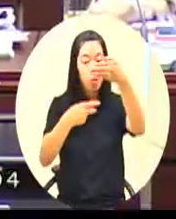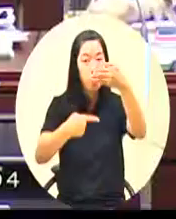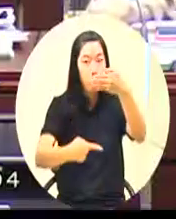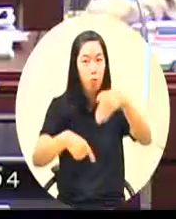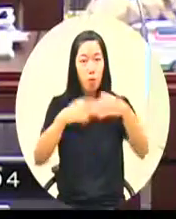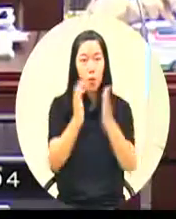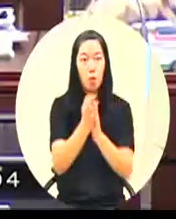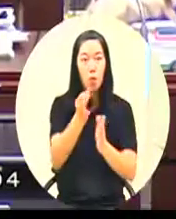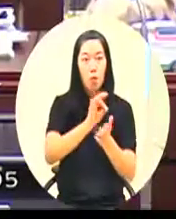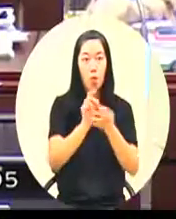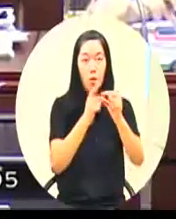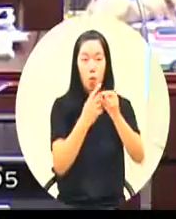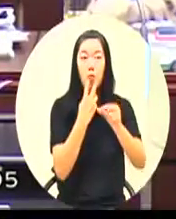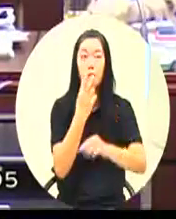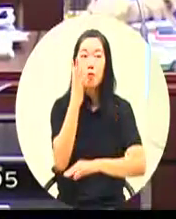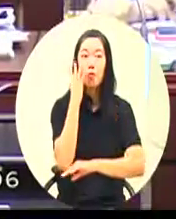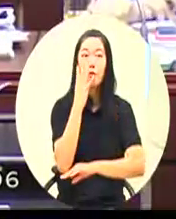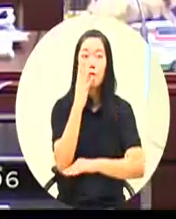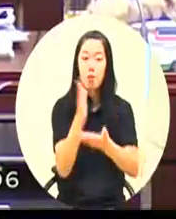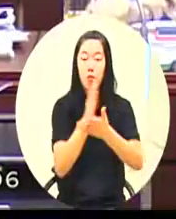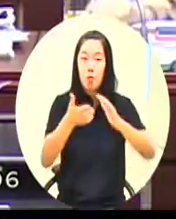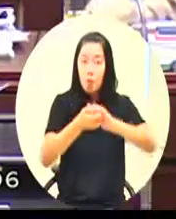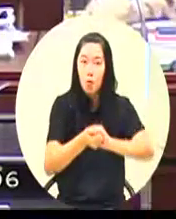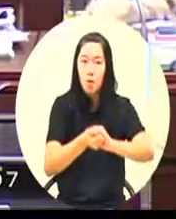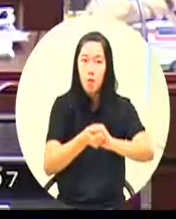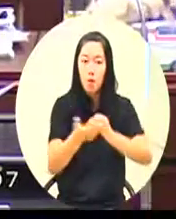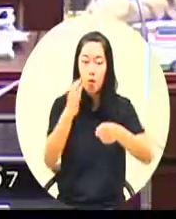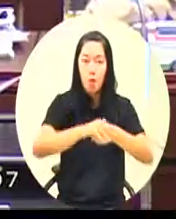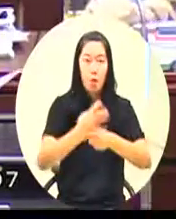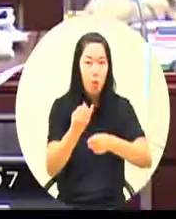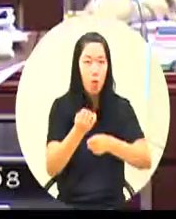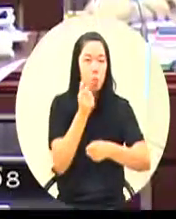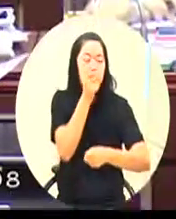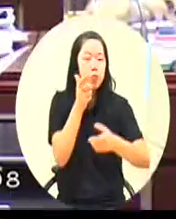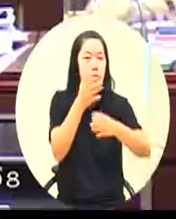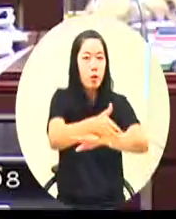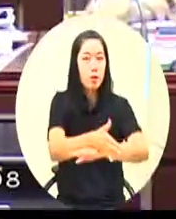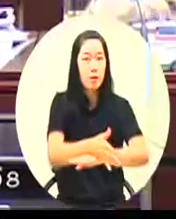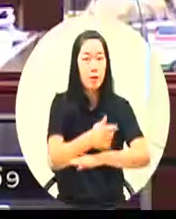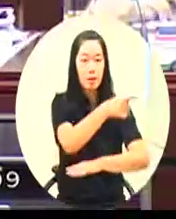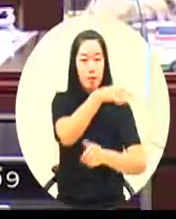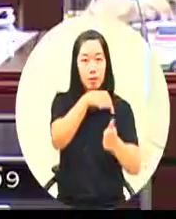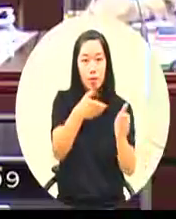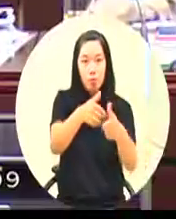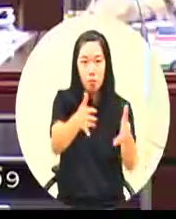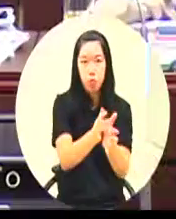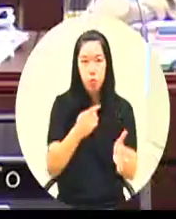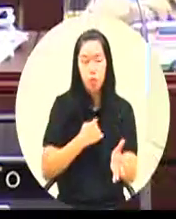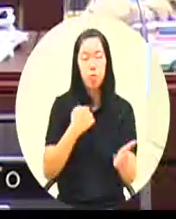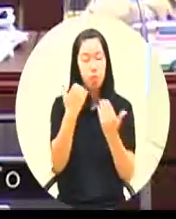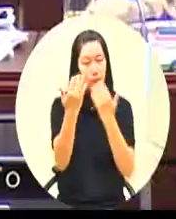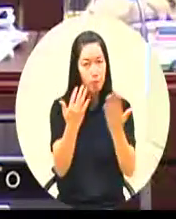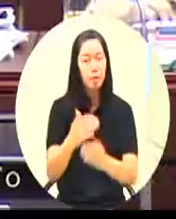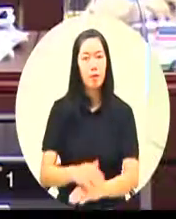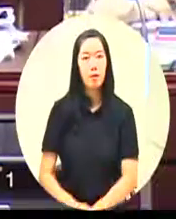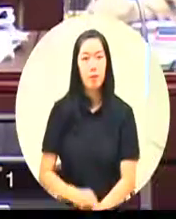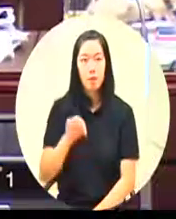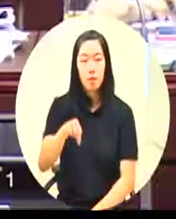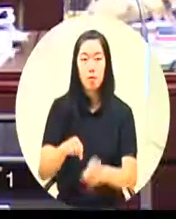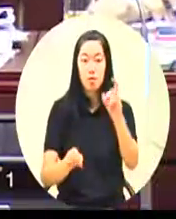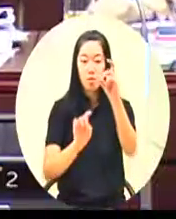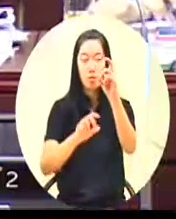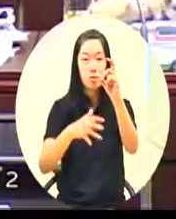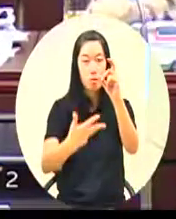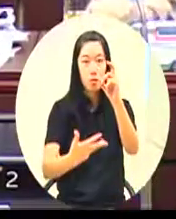费报到中央政府核定下来，已经花了半年的时间。那是我的教育部，我很清楚哦。那我们这一次来讲是